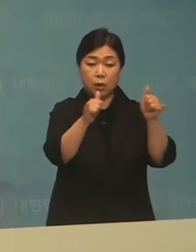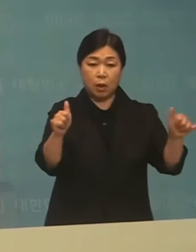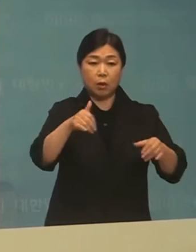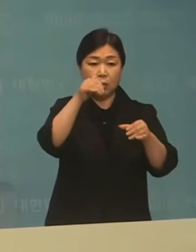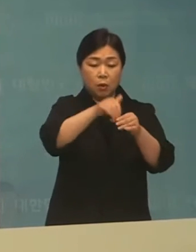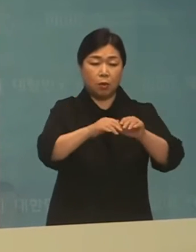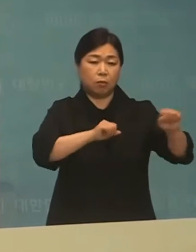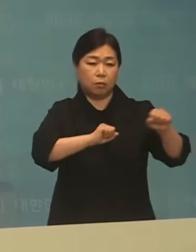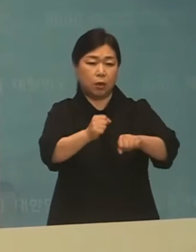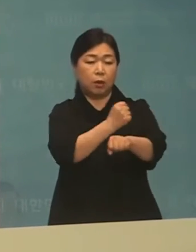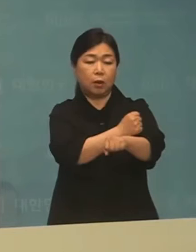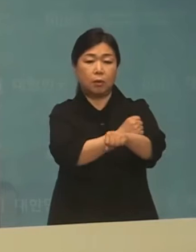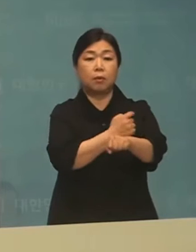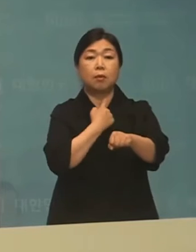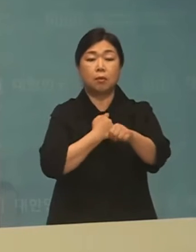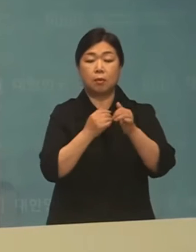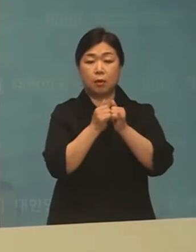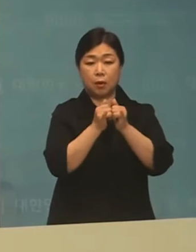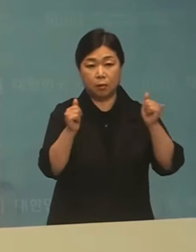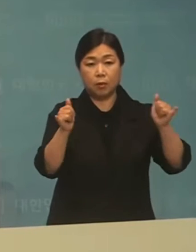있습니다.